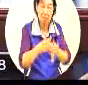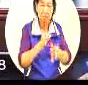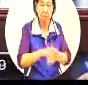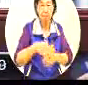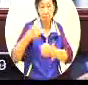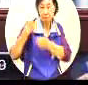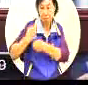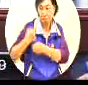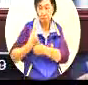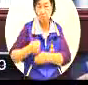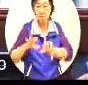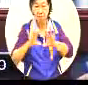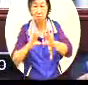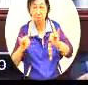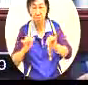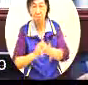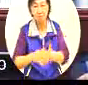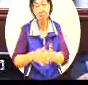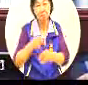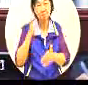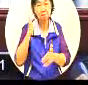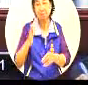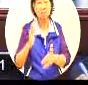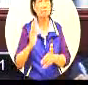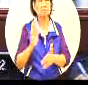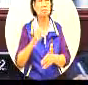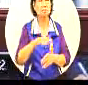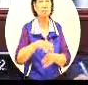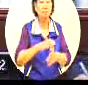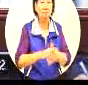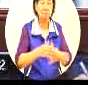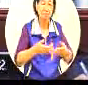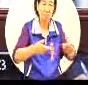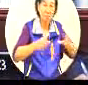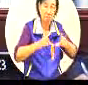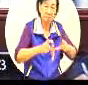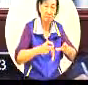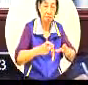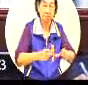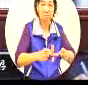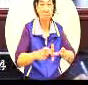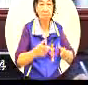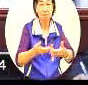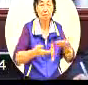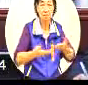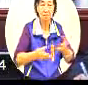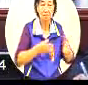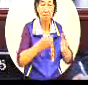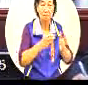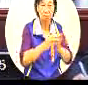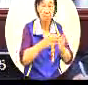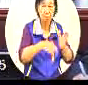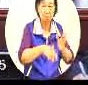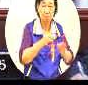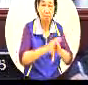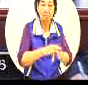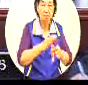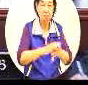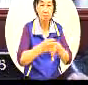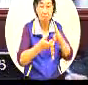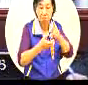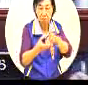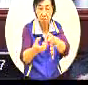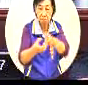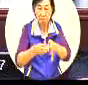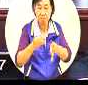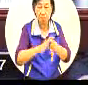就港务局在第二行我们这个缆车的高度啊，有时候他们又有一些不同